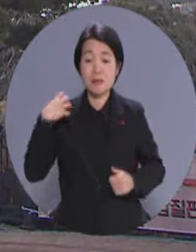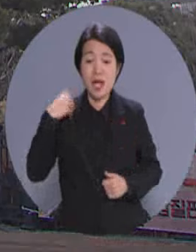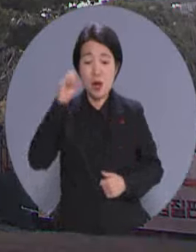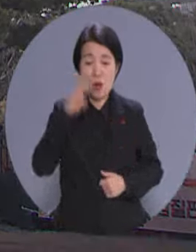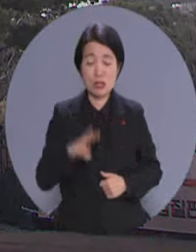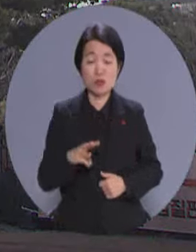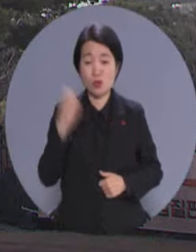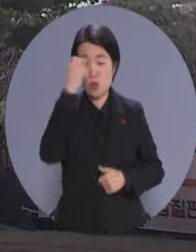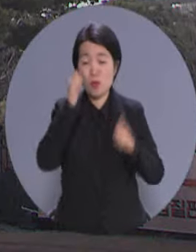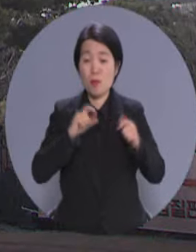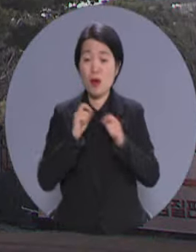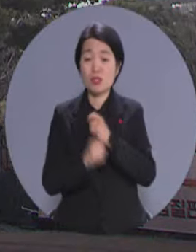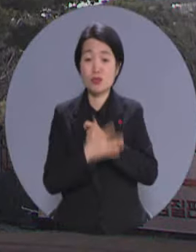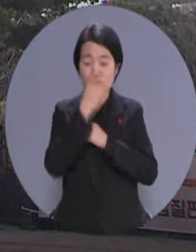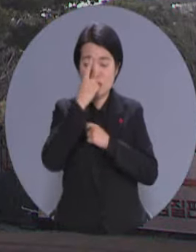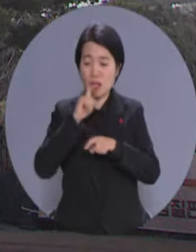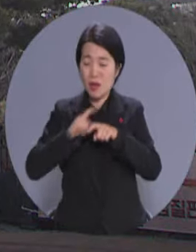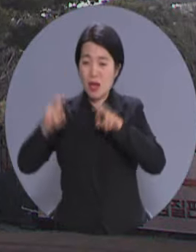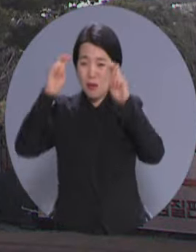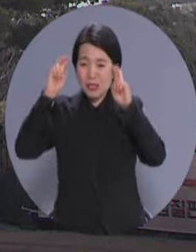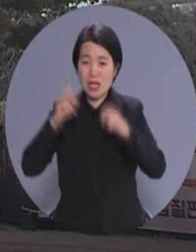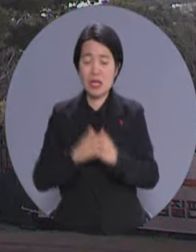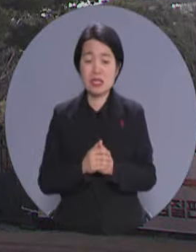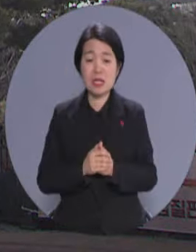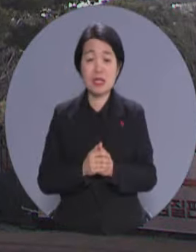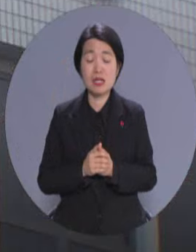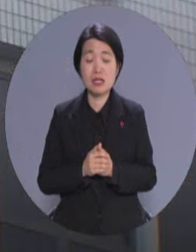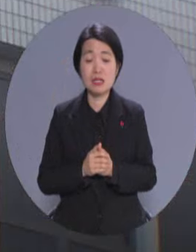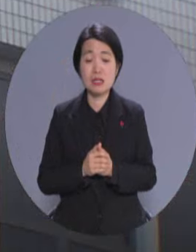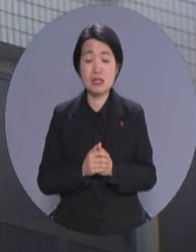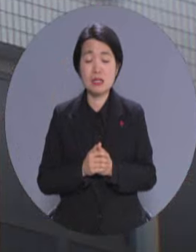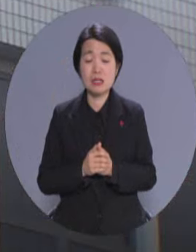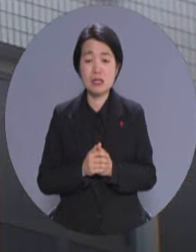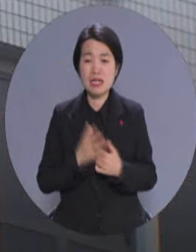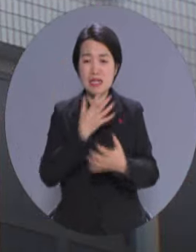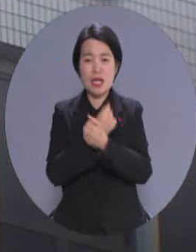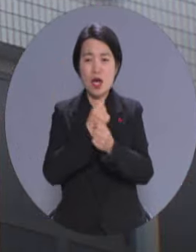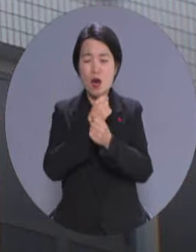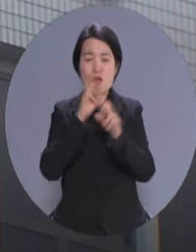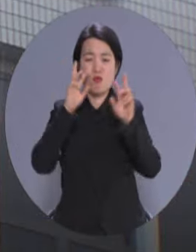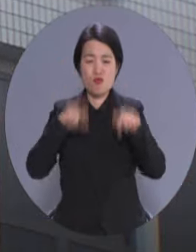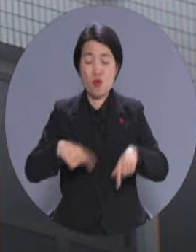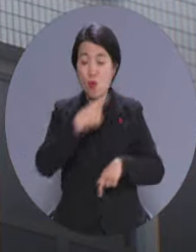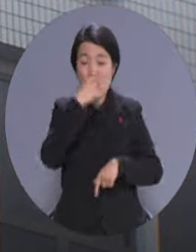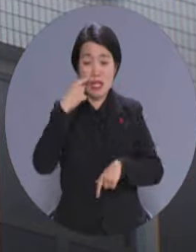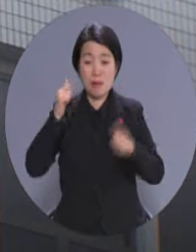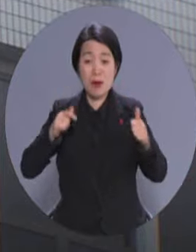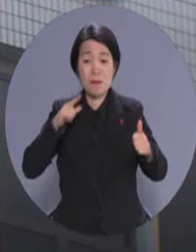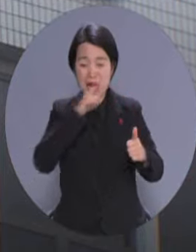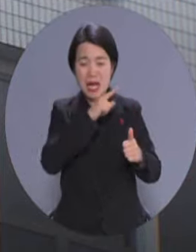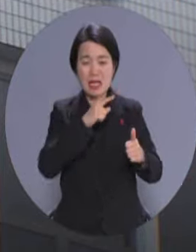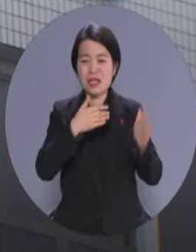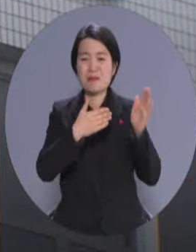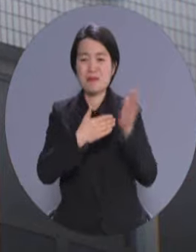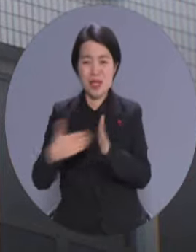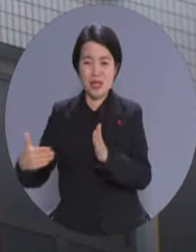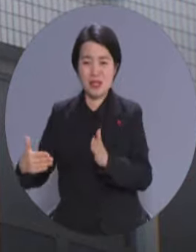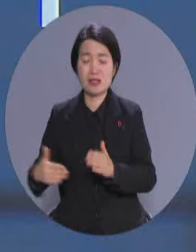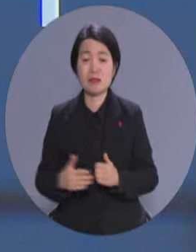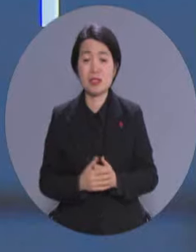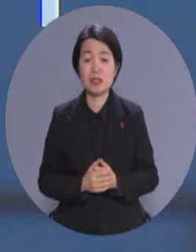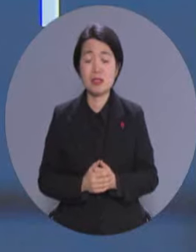광주지법 순천지원은 케이블카 측이 여수시를 상대로 제기한 약정 무효 확인 소송에 대해 각하 결정을